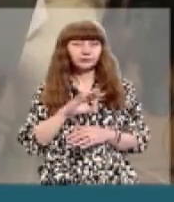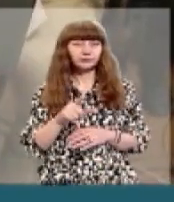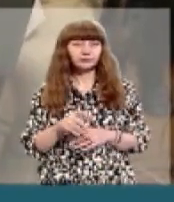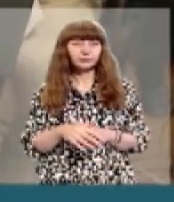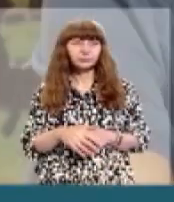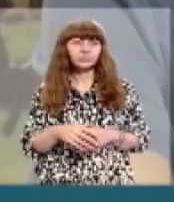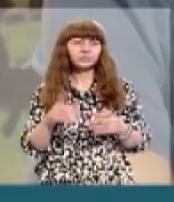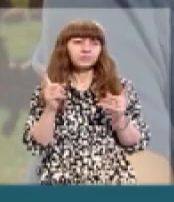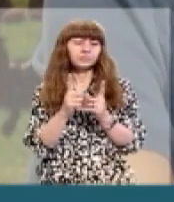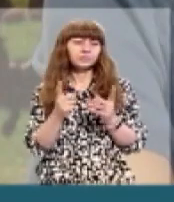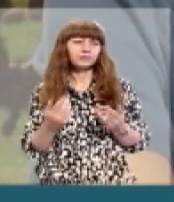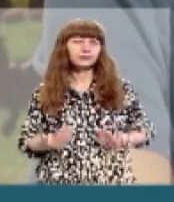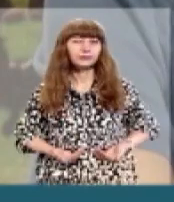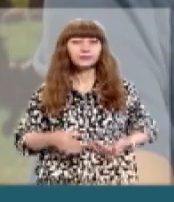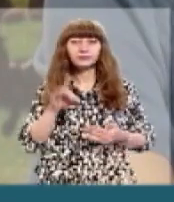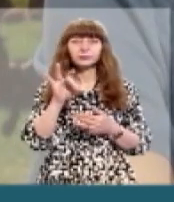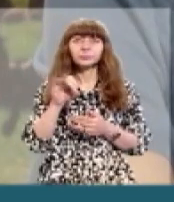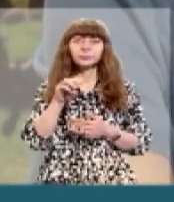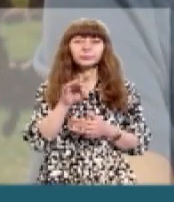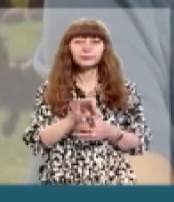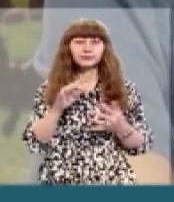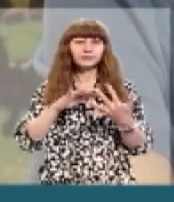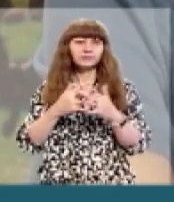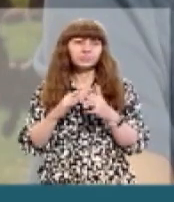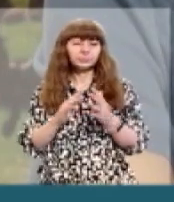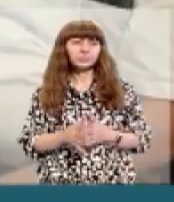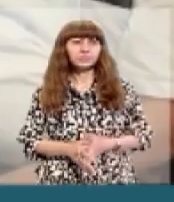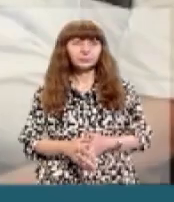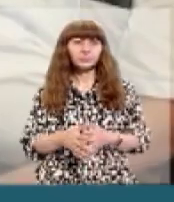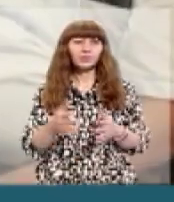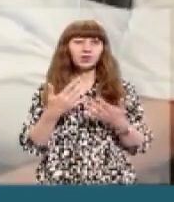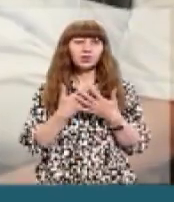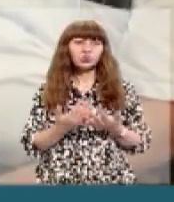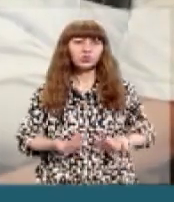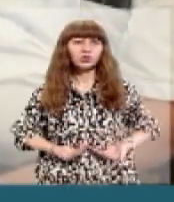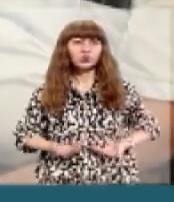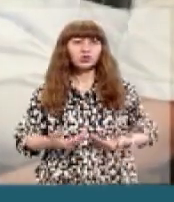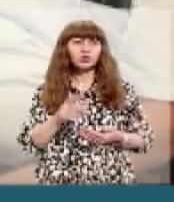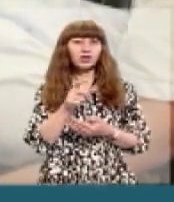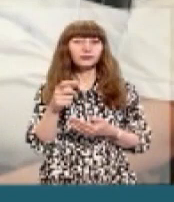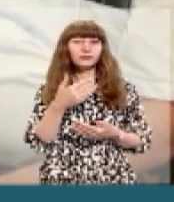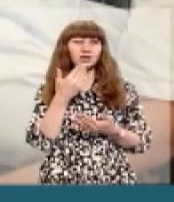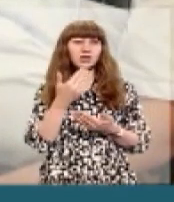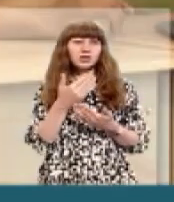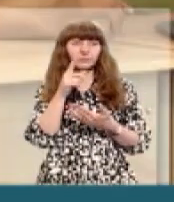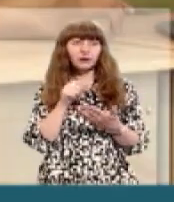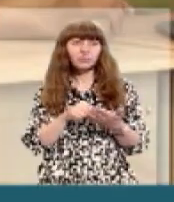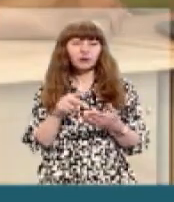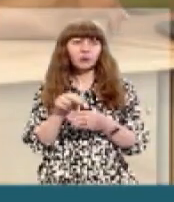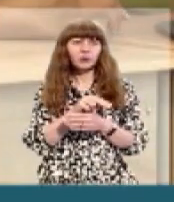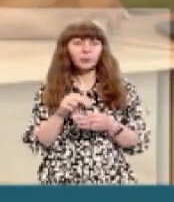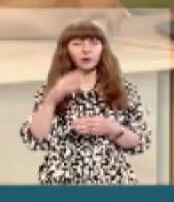жителями села Тасты Амангельдинского района. Жители села активно задавали вопросы Кумару Аксакалову. Многих сельчан интересовала тема реконструкции местных